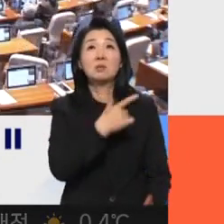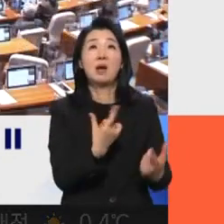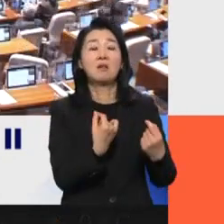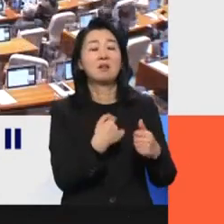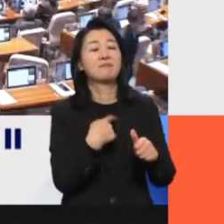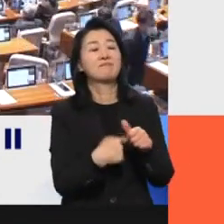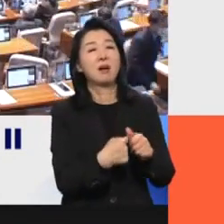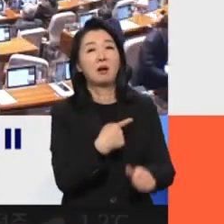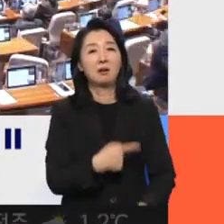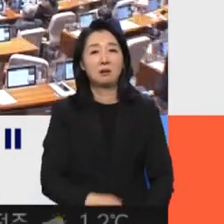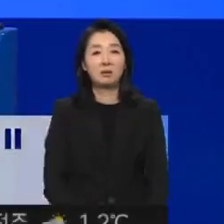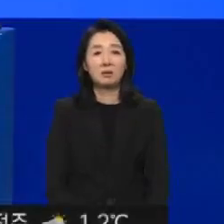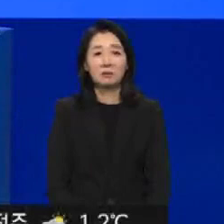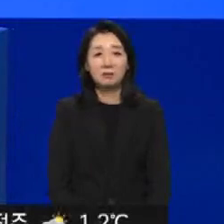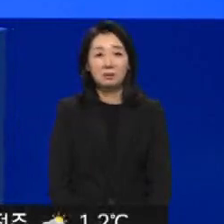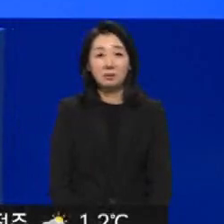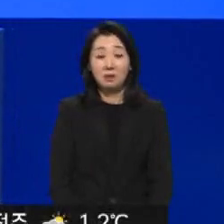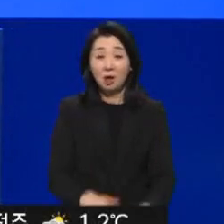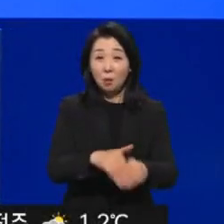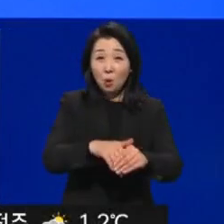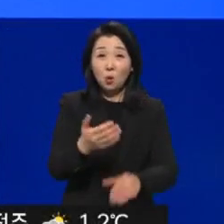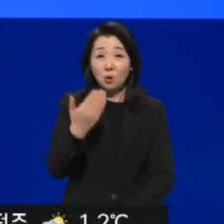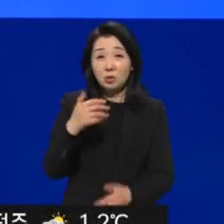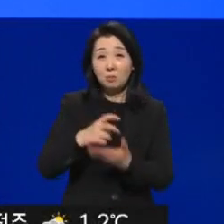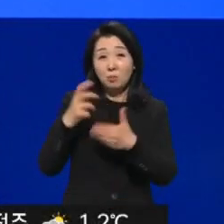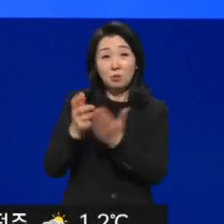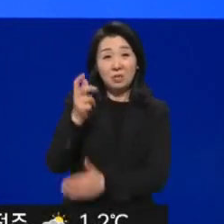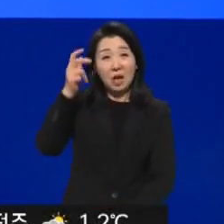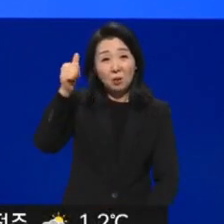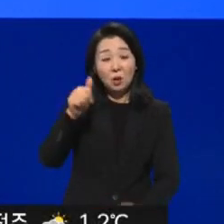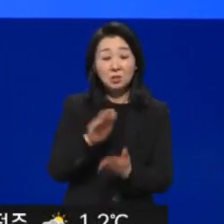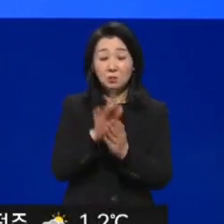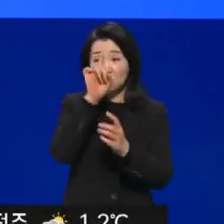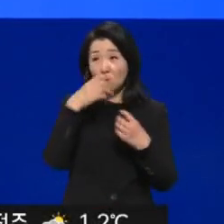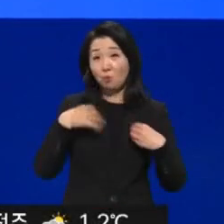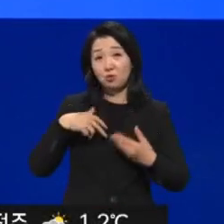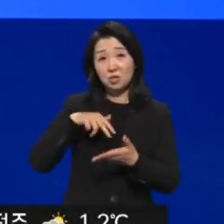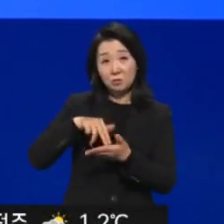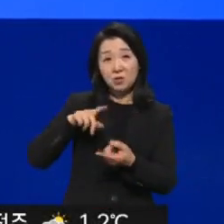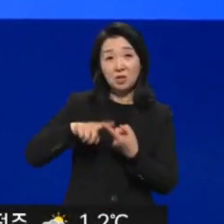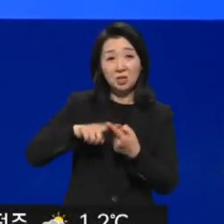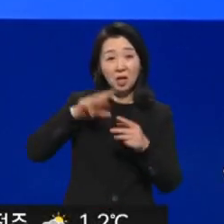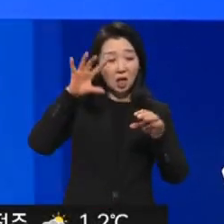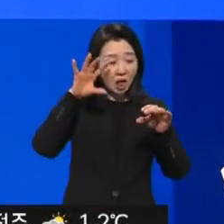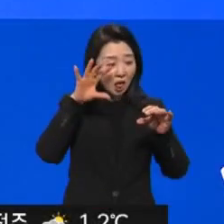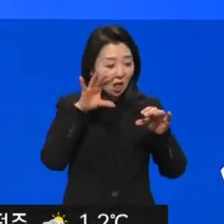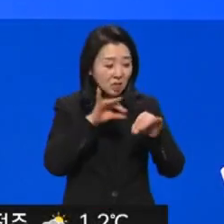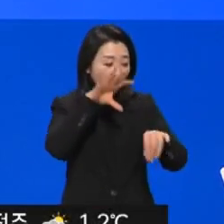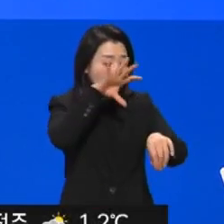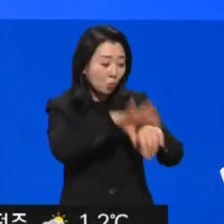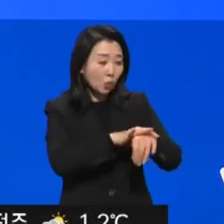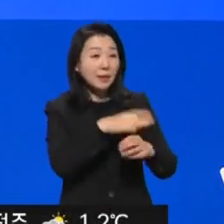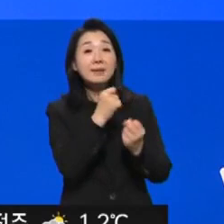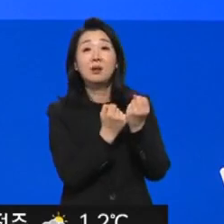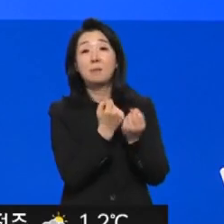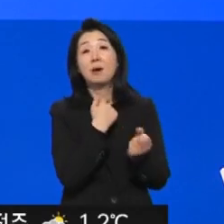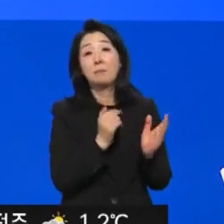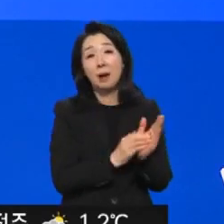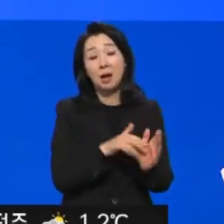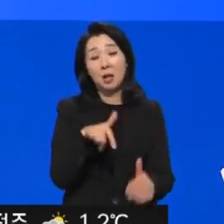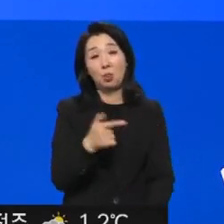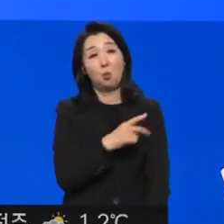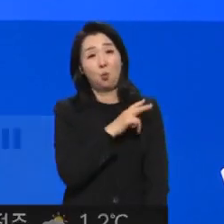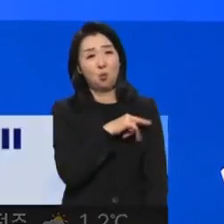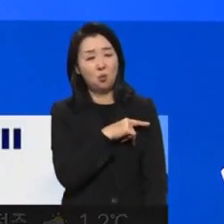모양이라고 논평했습니다. 네, 표결에 앞서서 한동훈 장관이 직접 정부 측 입장에서 체포동의안에 대해서 설명을 했는데요. 노 의원의